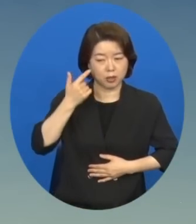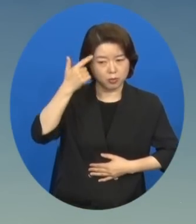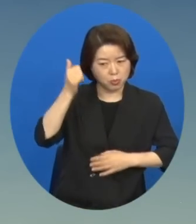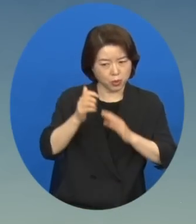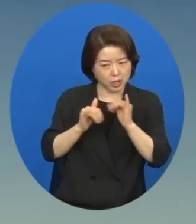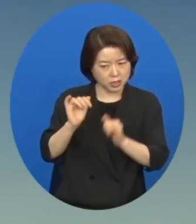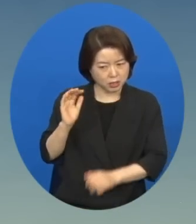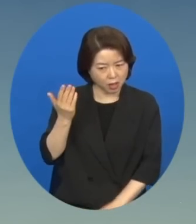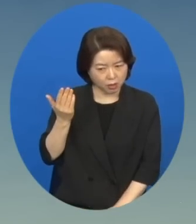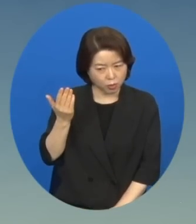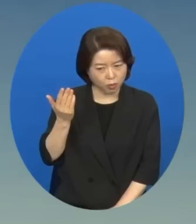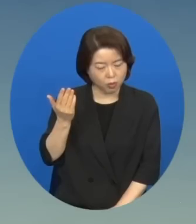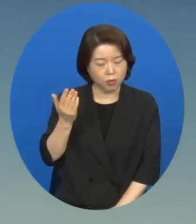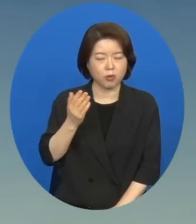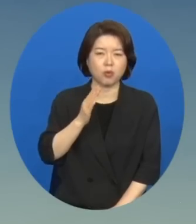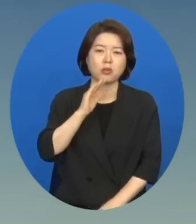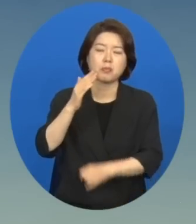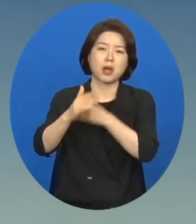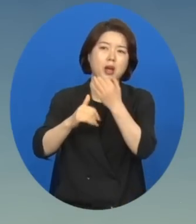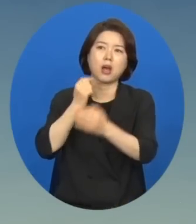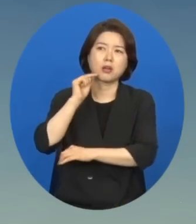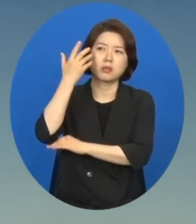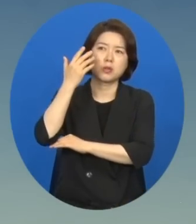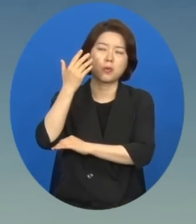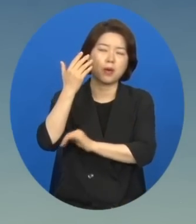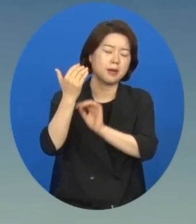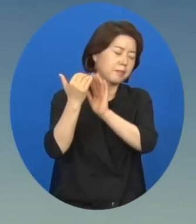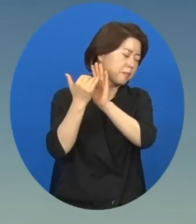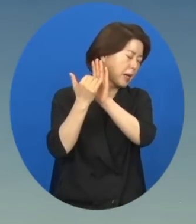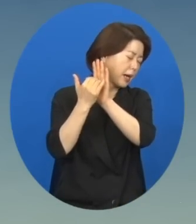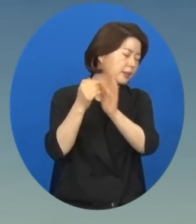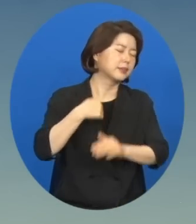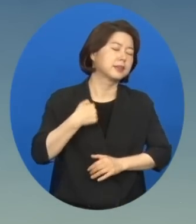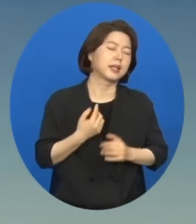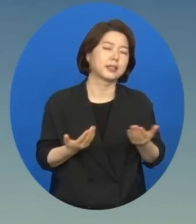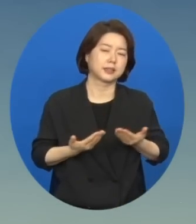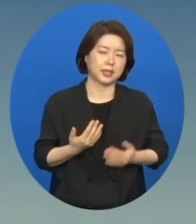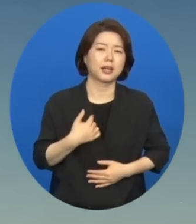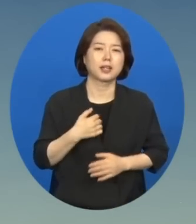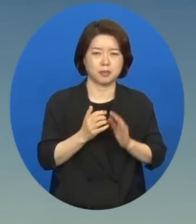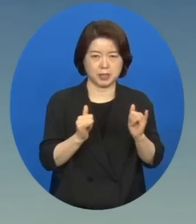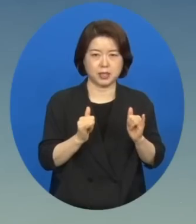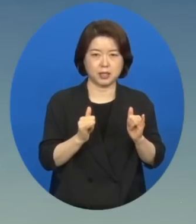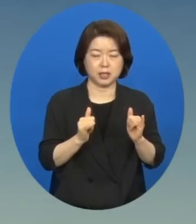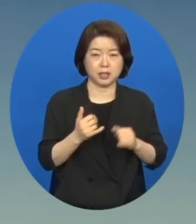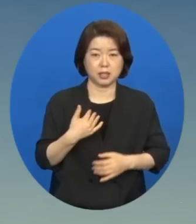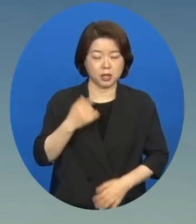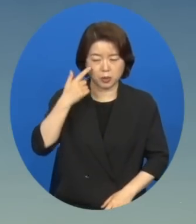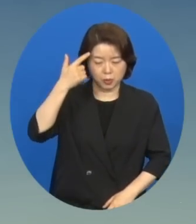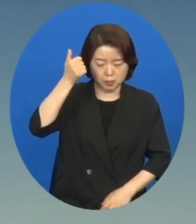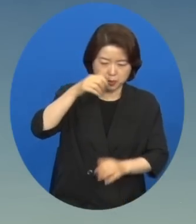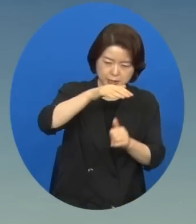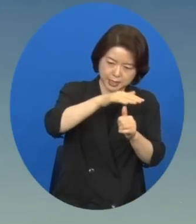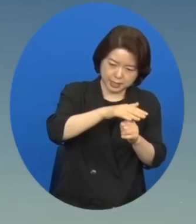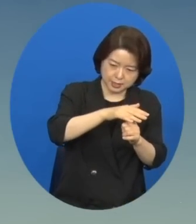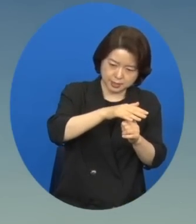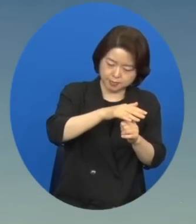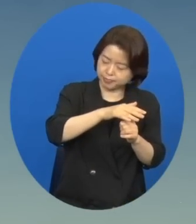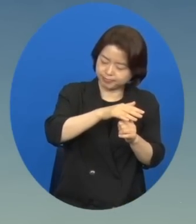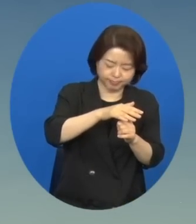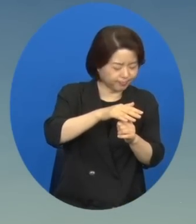것은 정말 하나님 영광 가리는 일이겠구나. 그래서 목사 안수를 받지 말아야